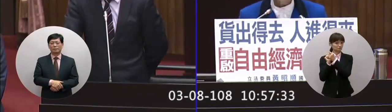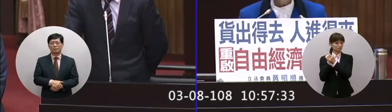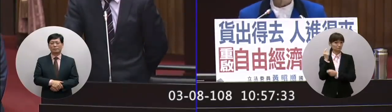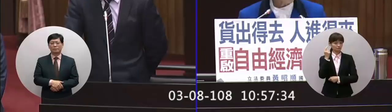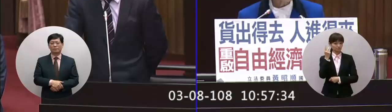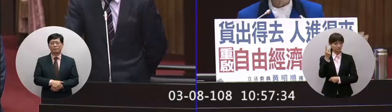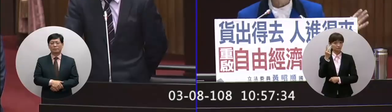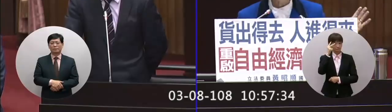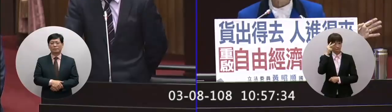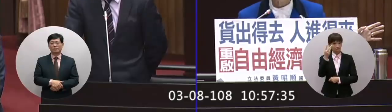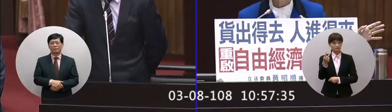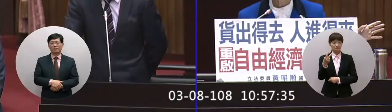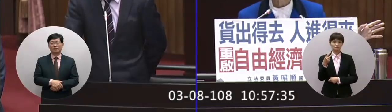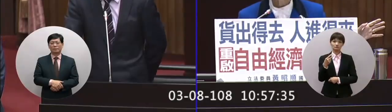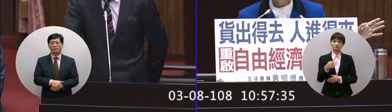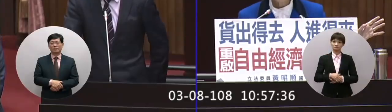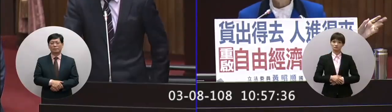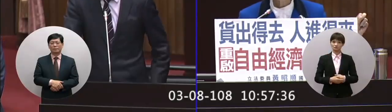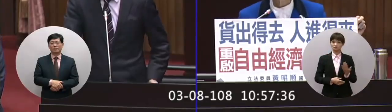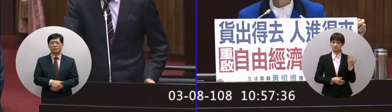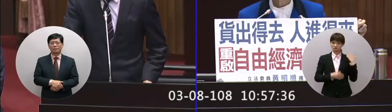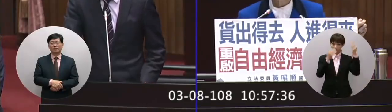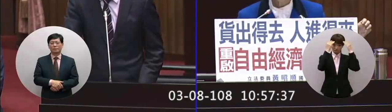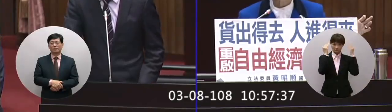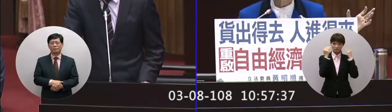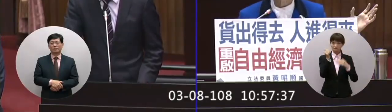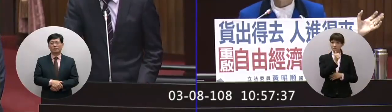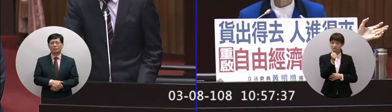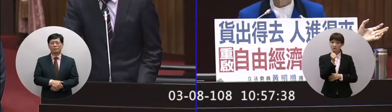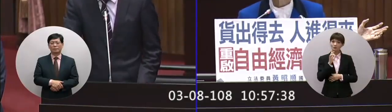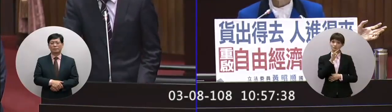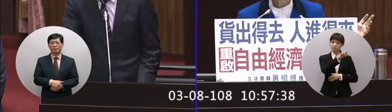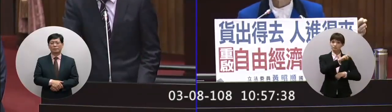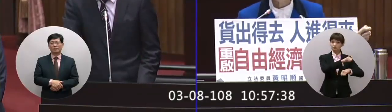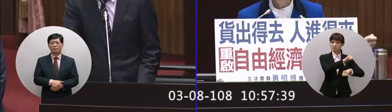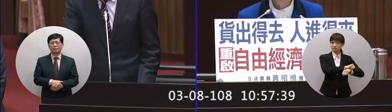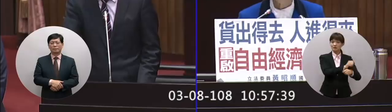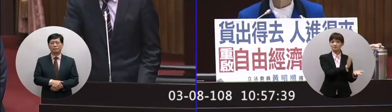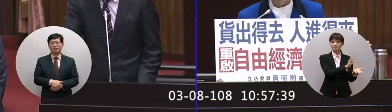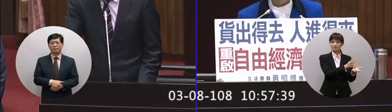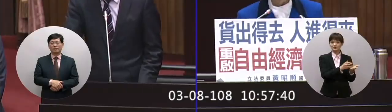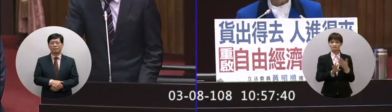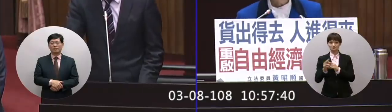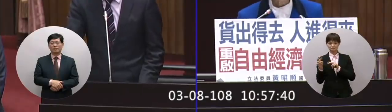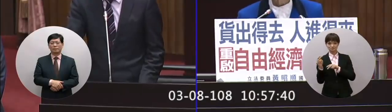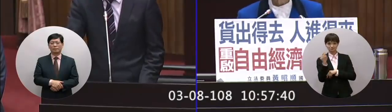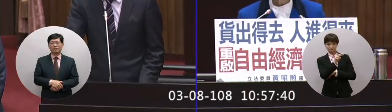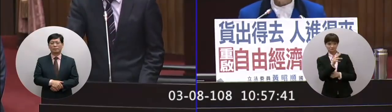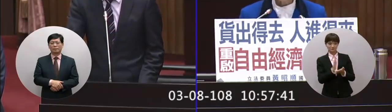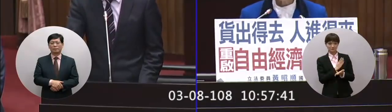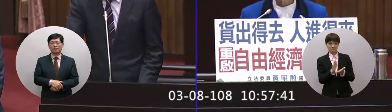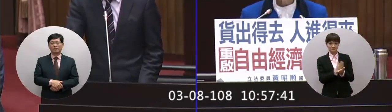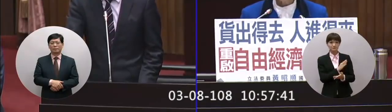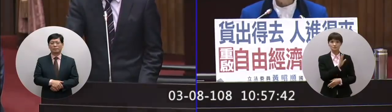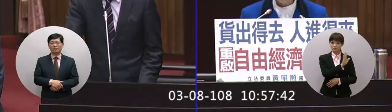信前一段时间韩国瑜到新加坡的时候，当然有一些发言。外界有一些批评，但是